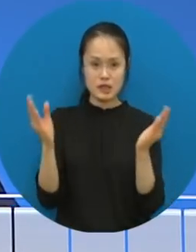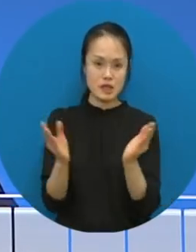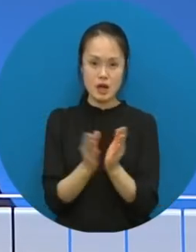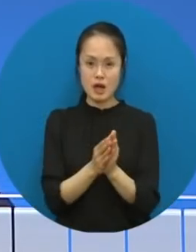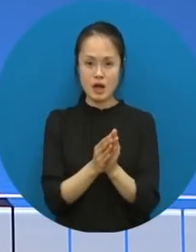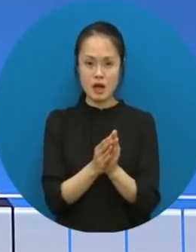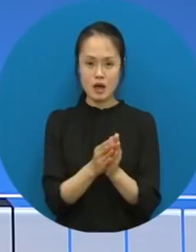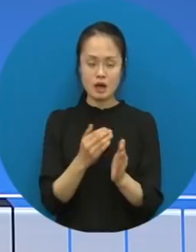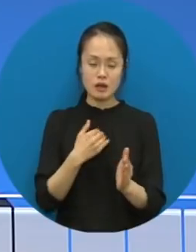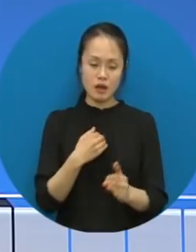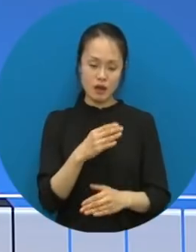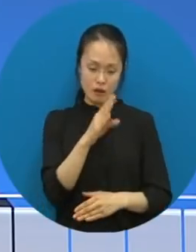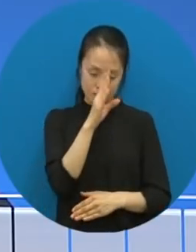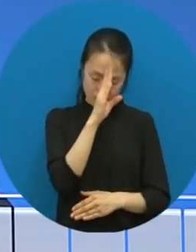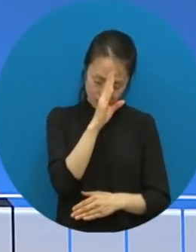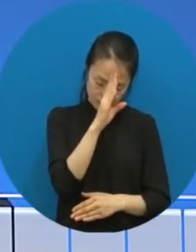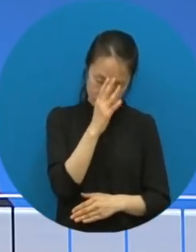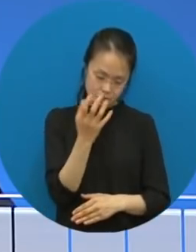아픔도